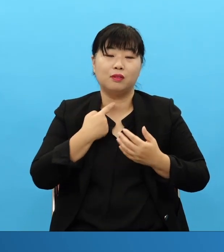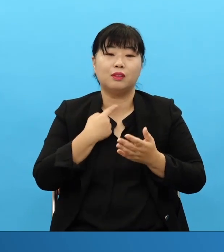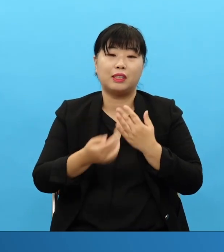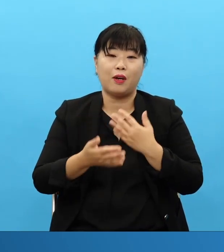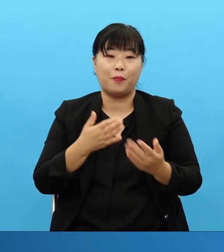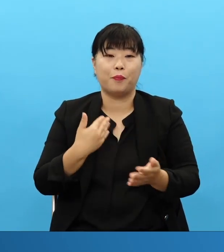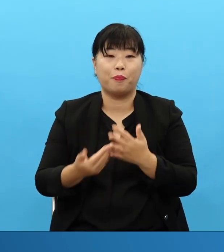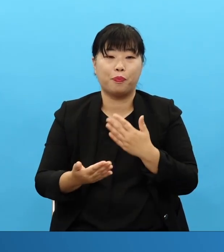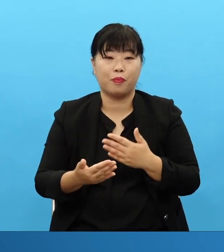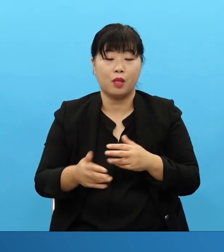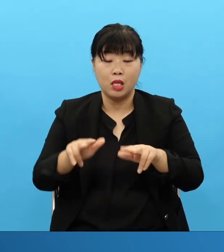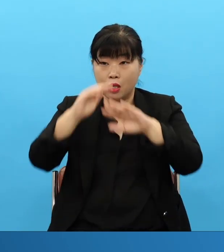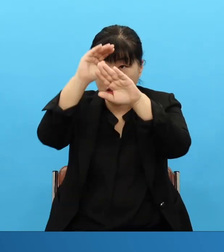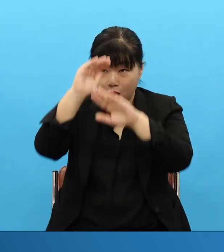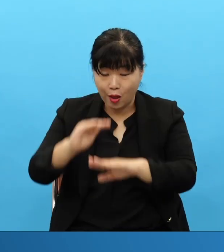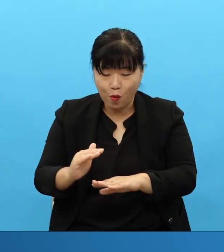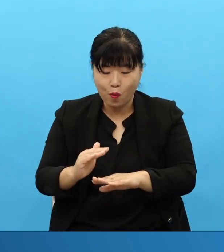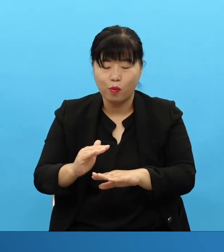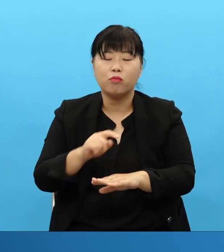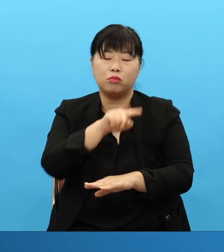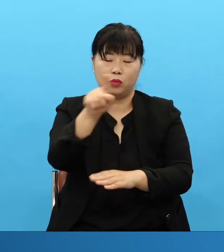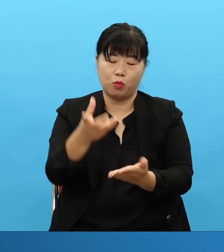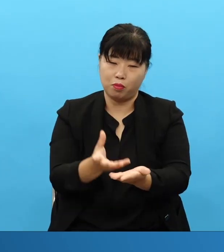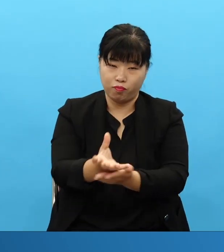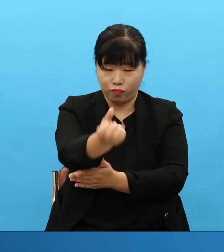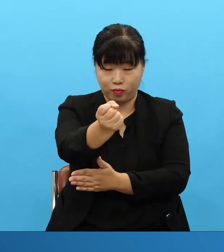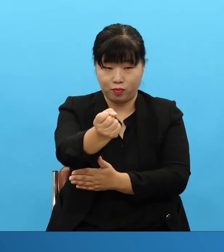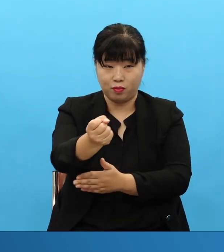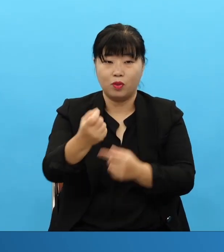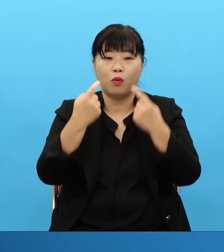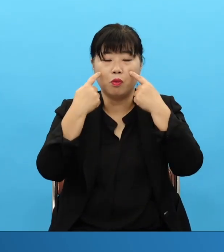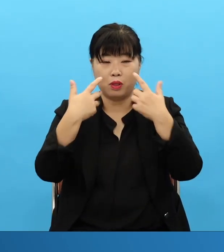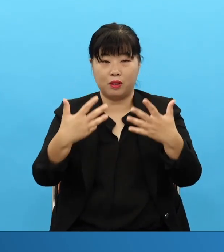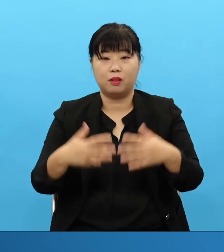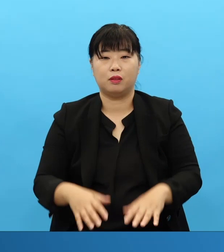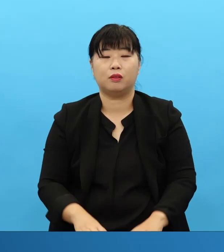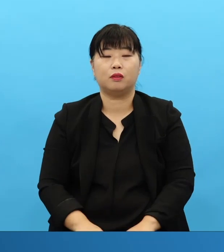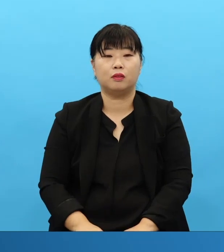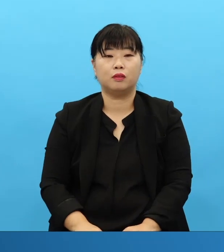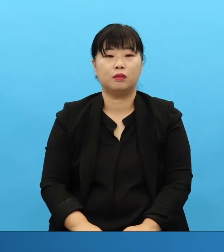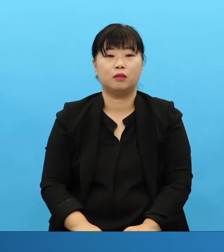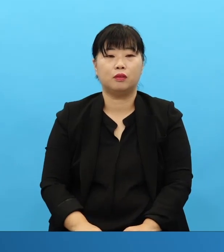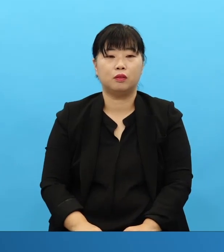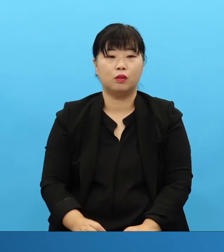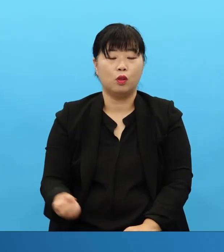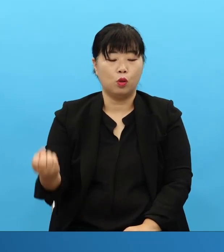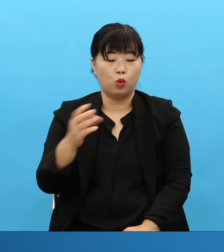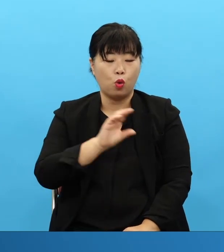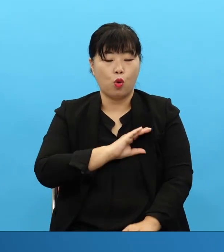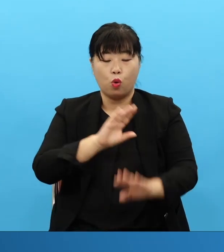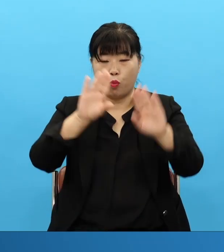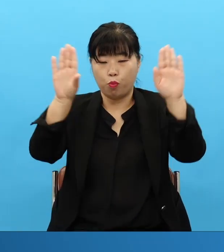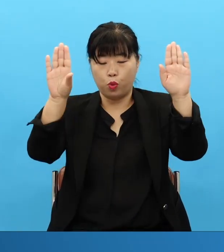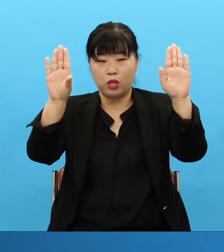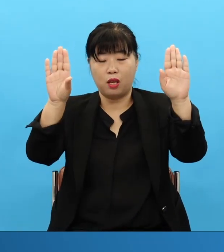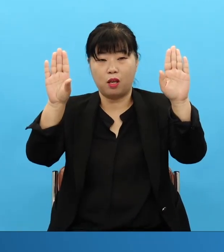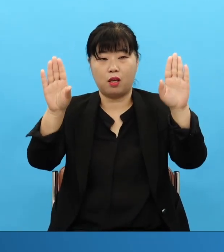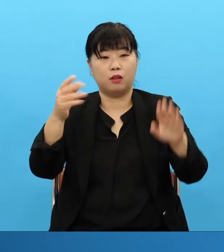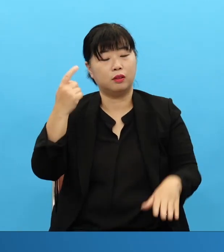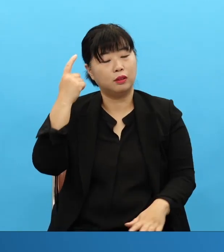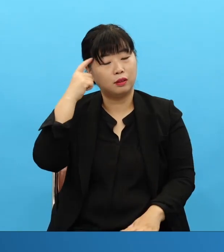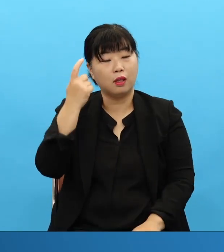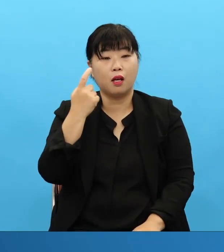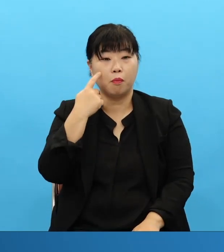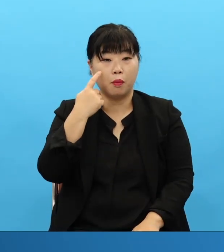answer 증거 you will 확실합니다. receive. It's a sure thing. 뭐 모세는 또 다른 차원이지. And Moses was on a different level. 모세는